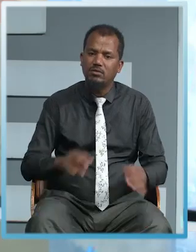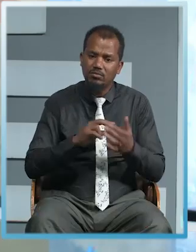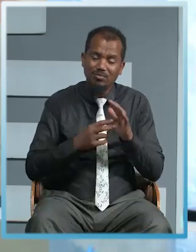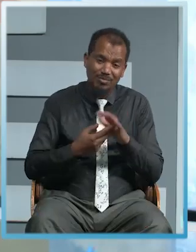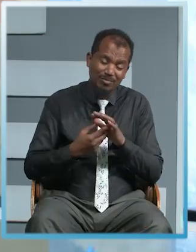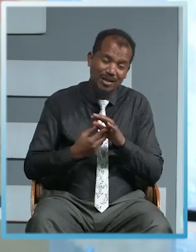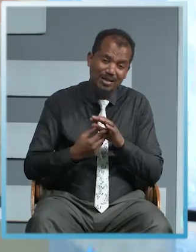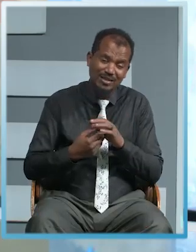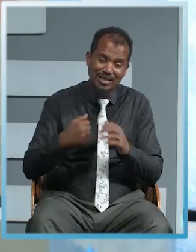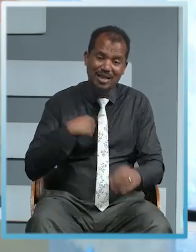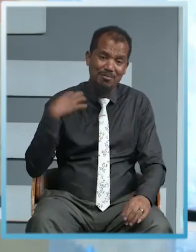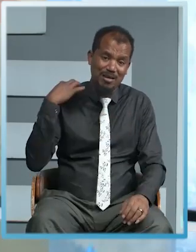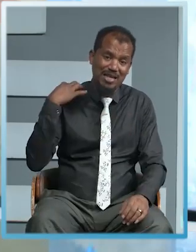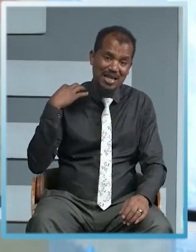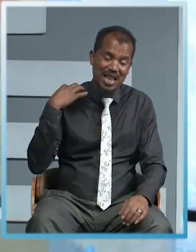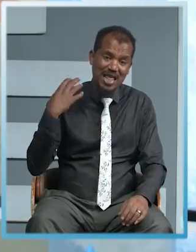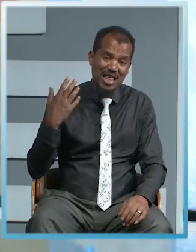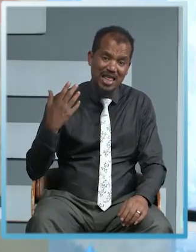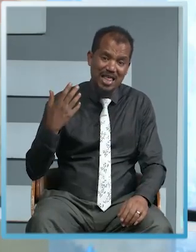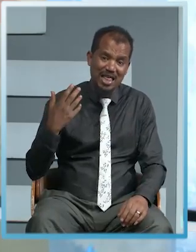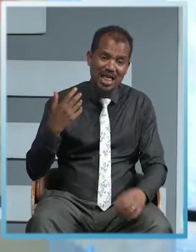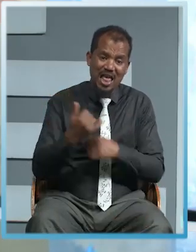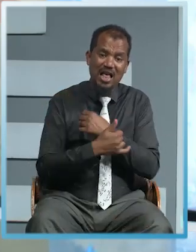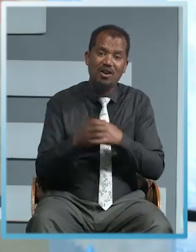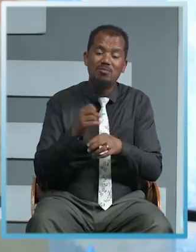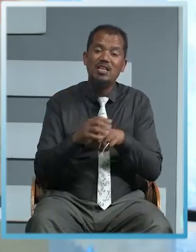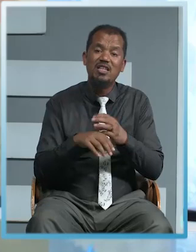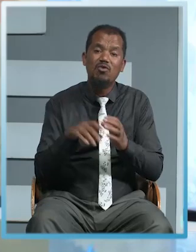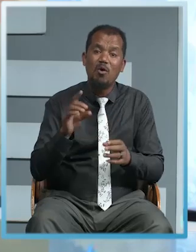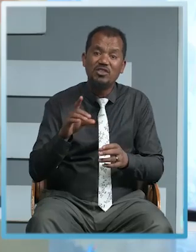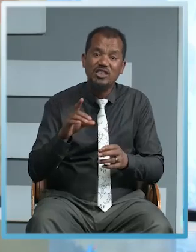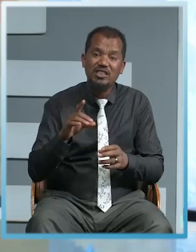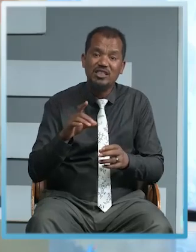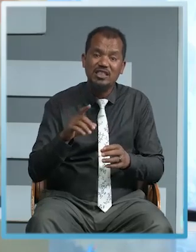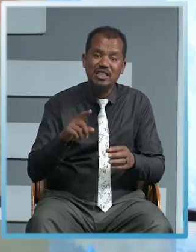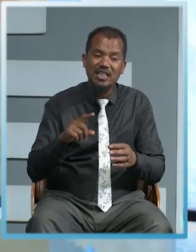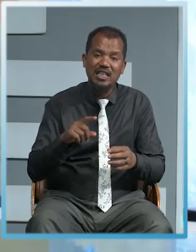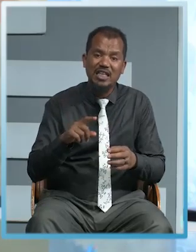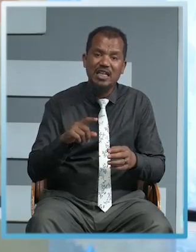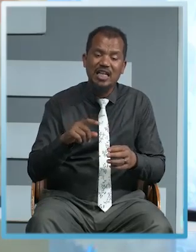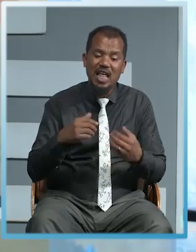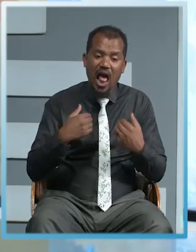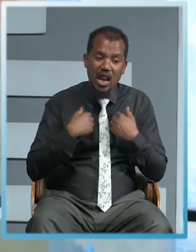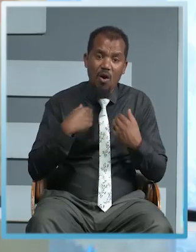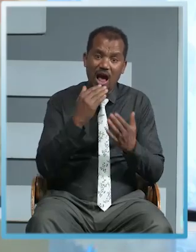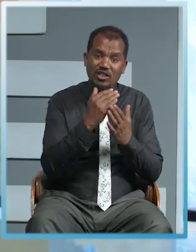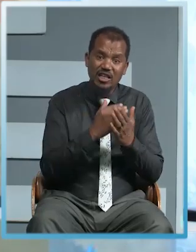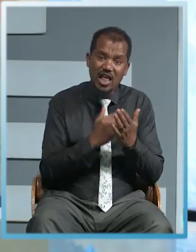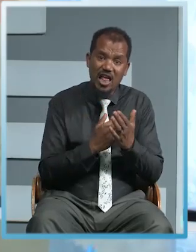ማለት ሀገራ በግሌኔ ሀገራይኩ ምክክር ኮሚሽኑ የተነሳለትና ያዘው አጀንዳ